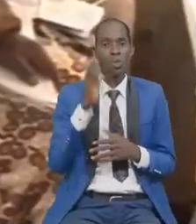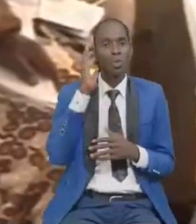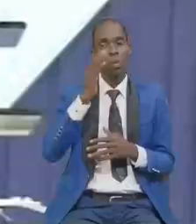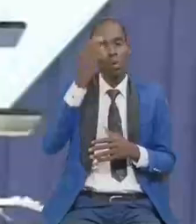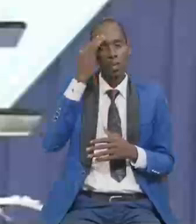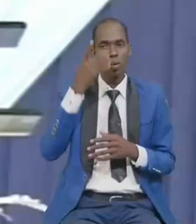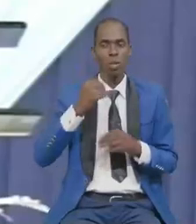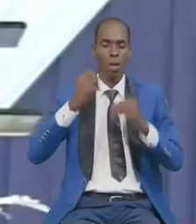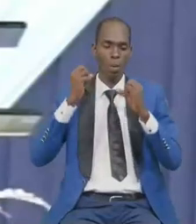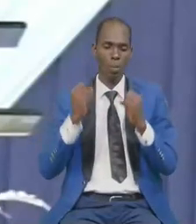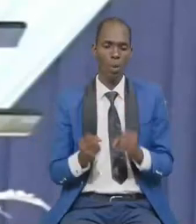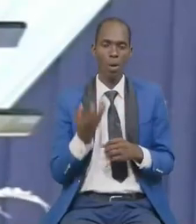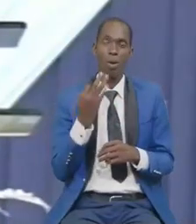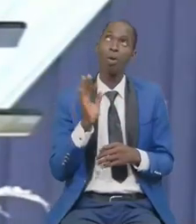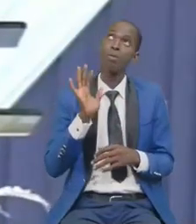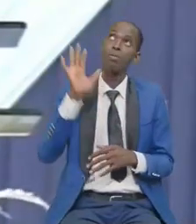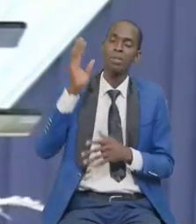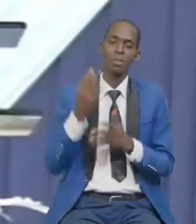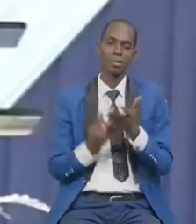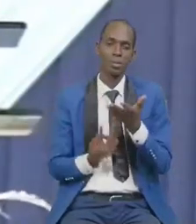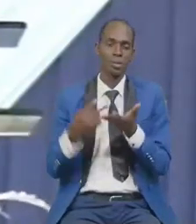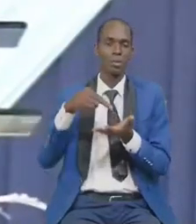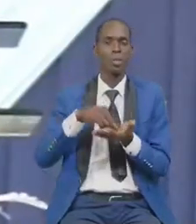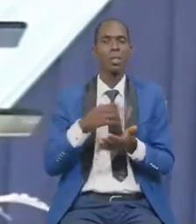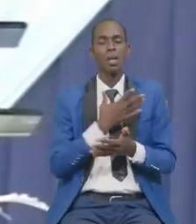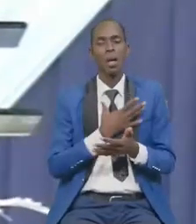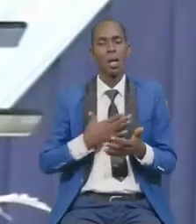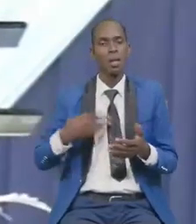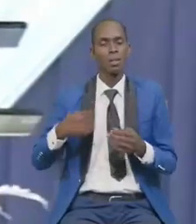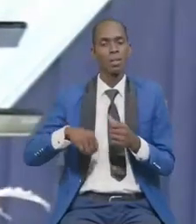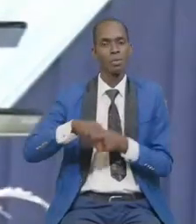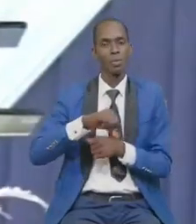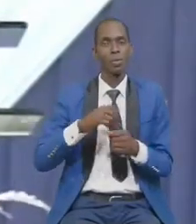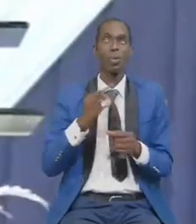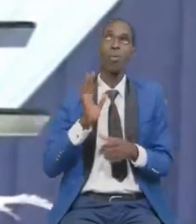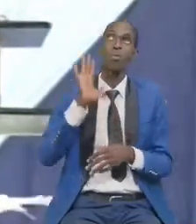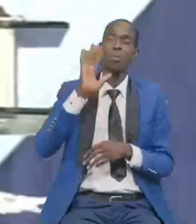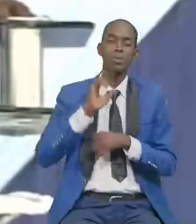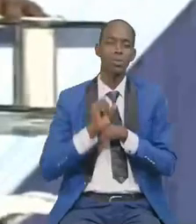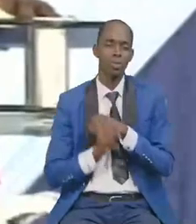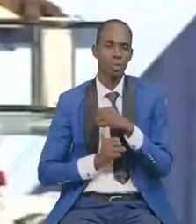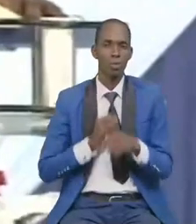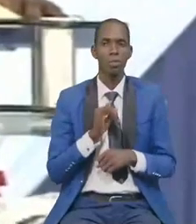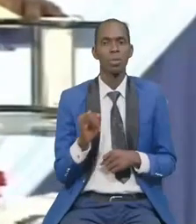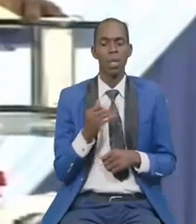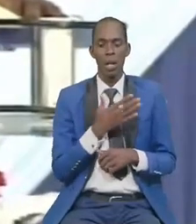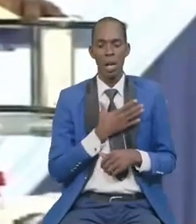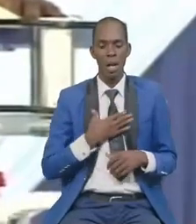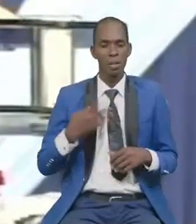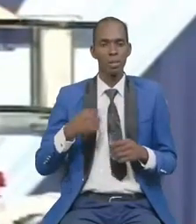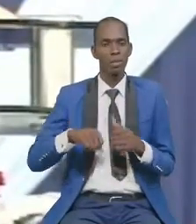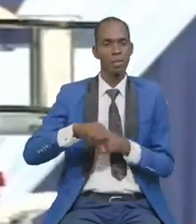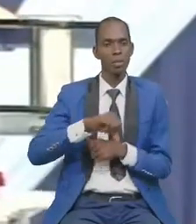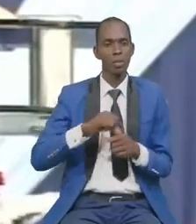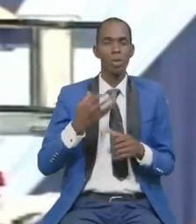puissance de sa résurrection et la communion de ses souffrances. La communion de ses